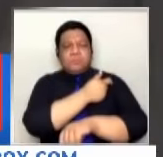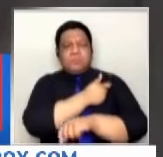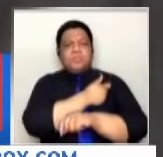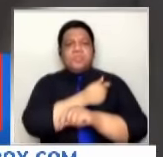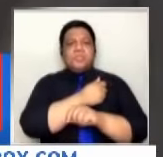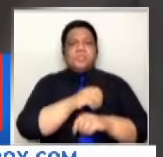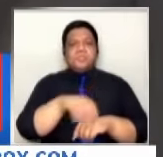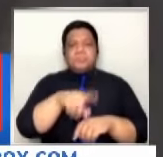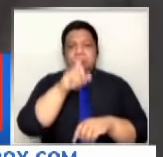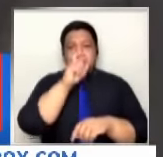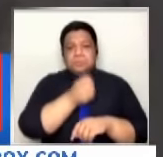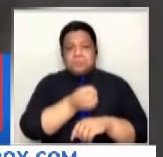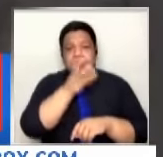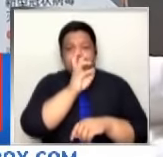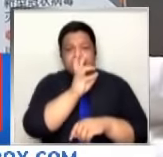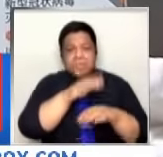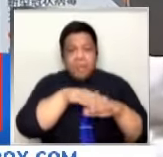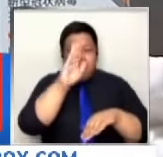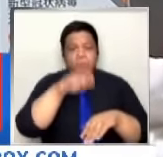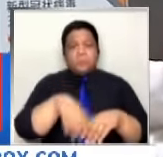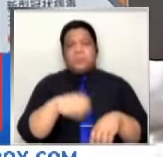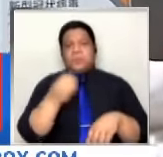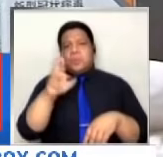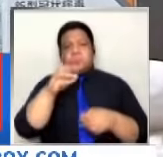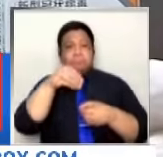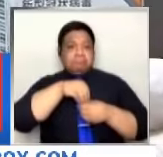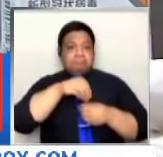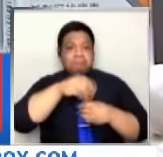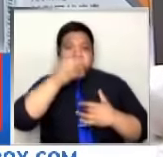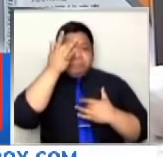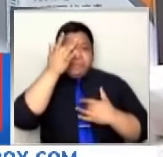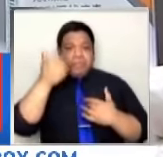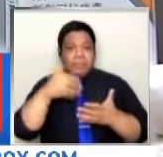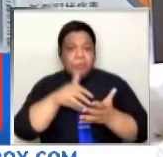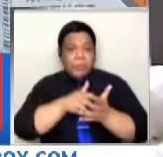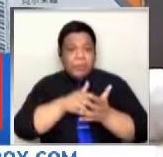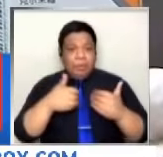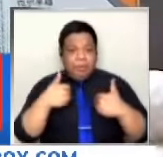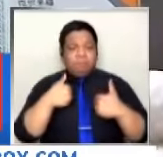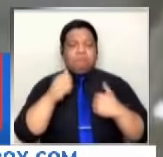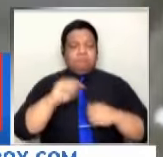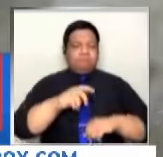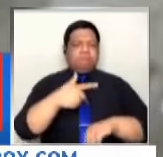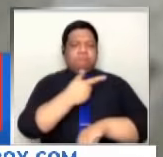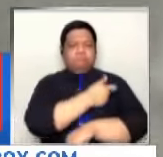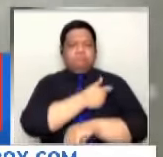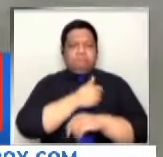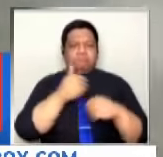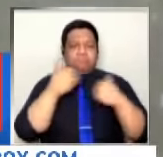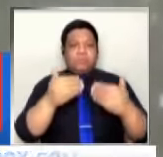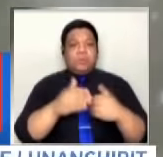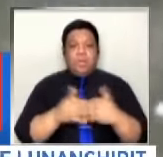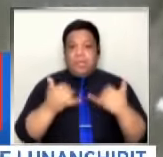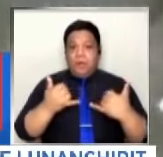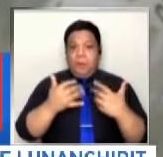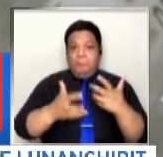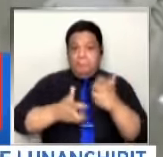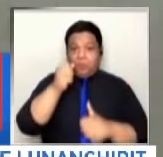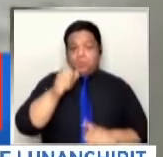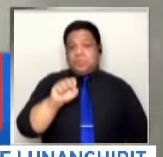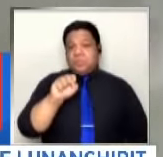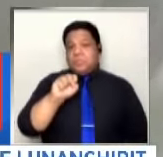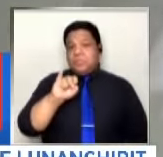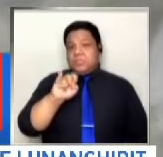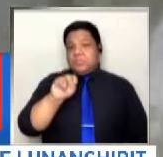mga sakit sa NCR Plus. Dahil Sinovac ang karamihan sa bakunang hawak ng gobyerno ngayon, ang bakunang Sputnik V ng